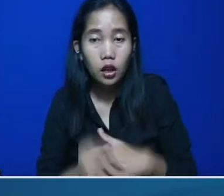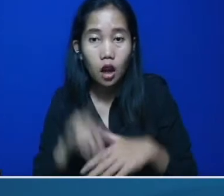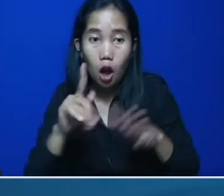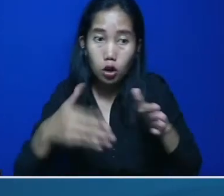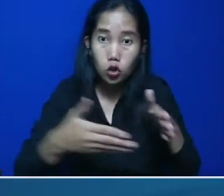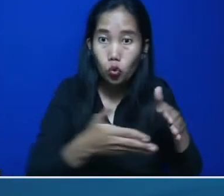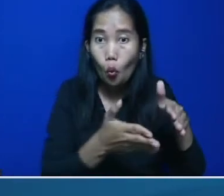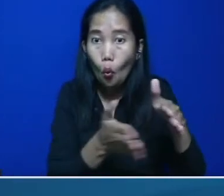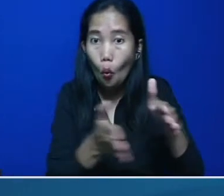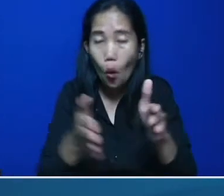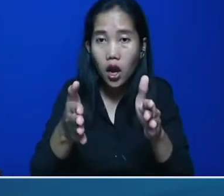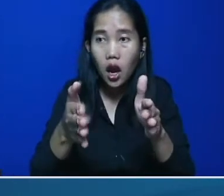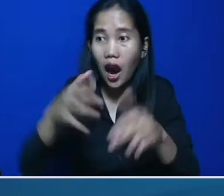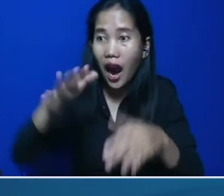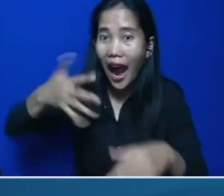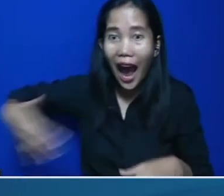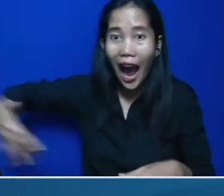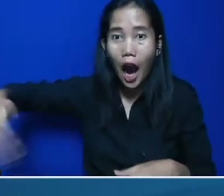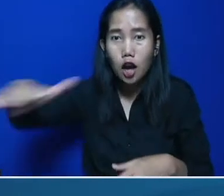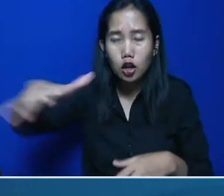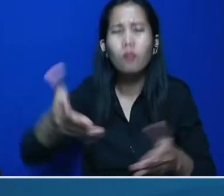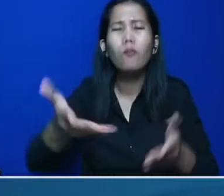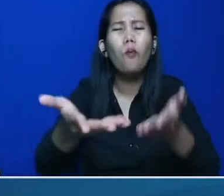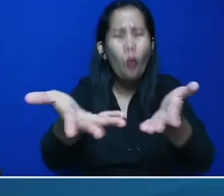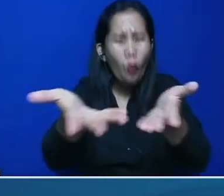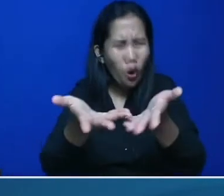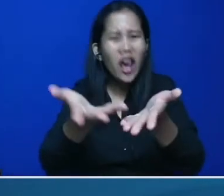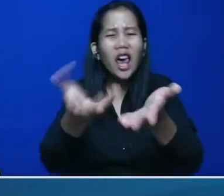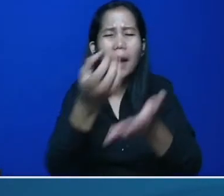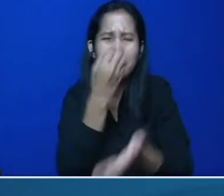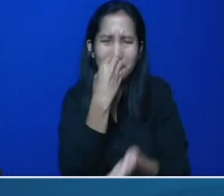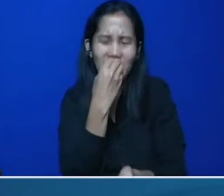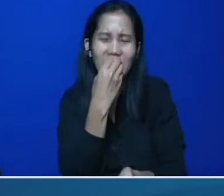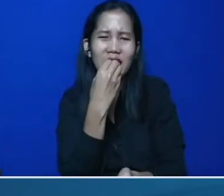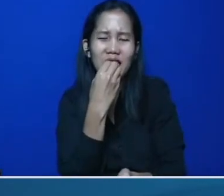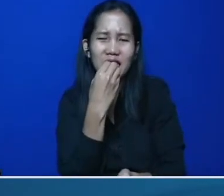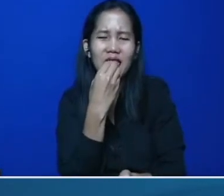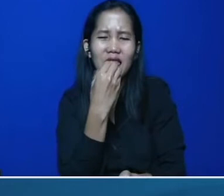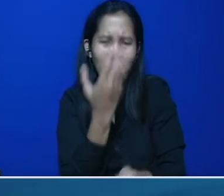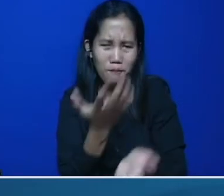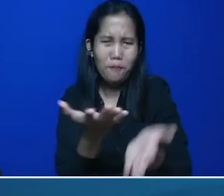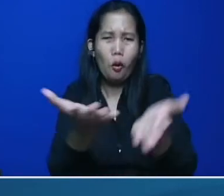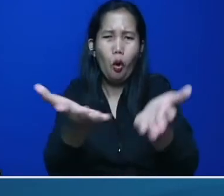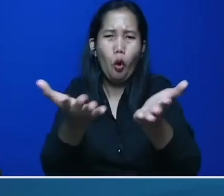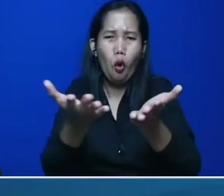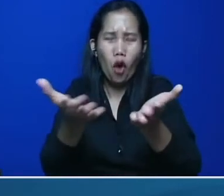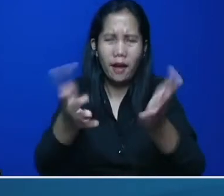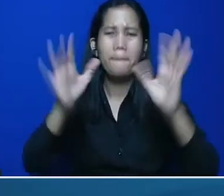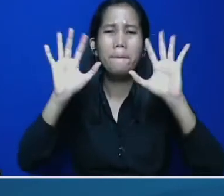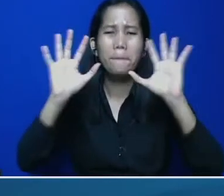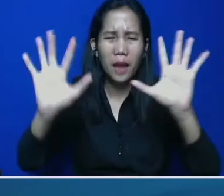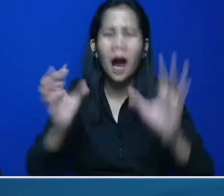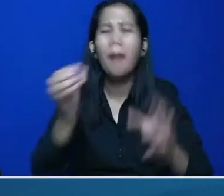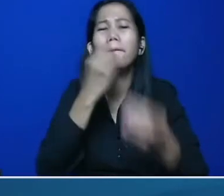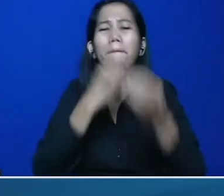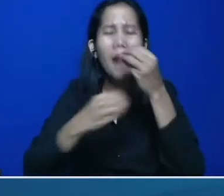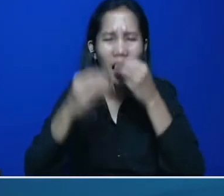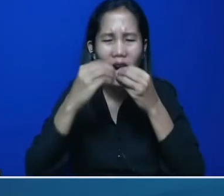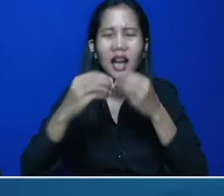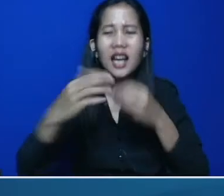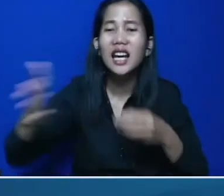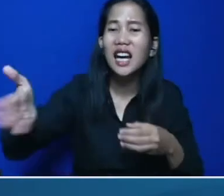makan lebih banyak sekali ikan-ikan yang hidup di air Apakah itu